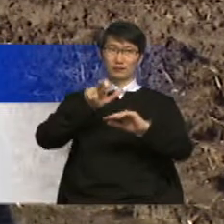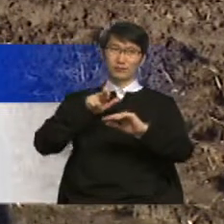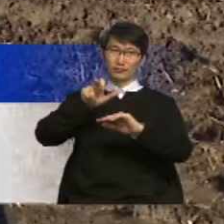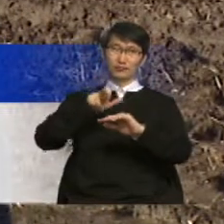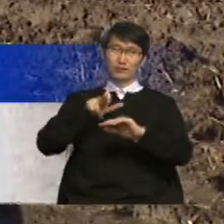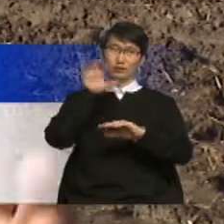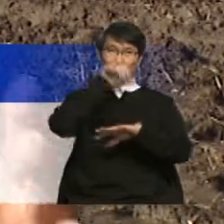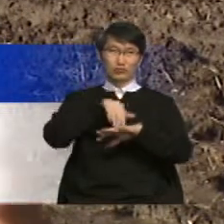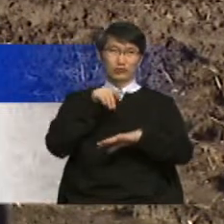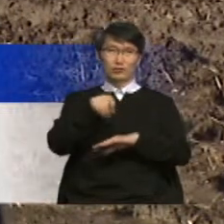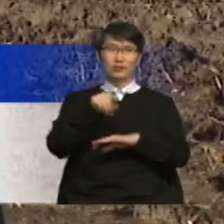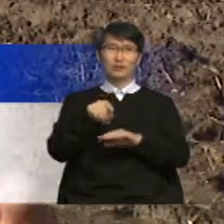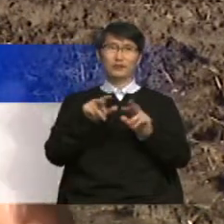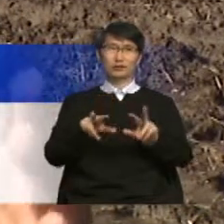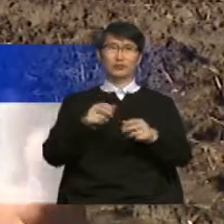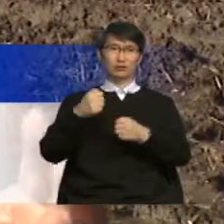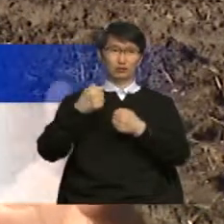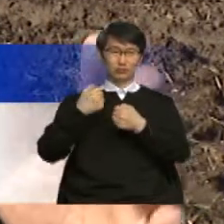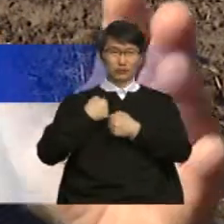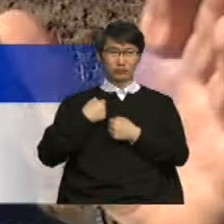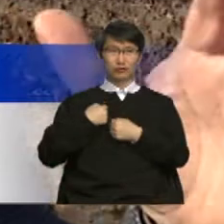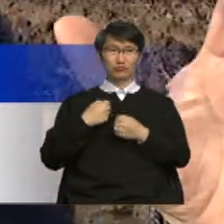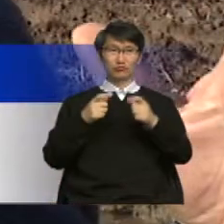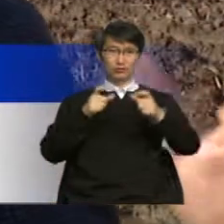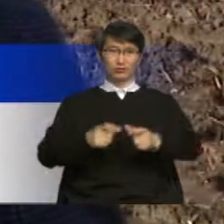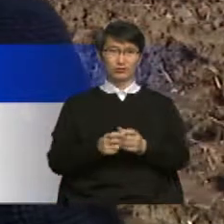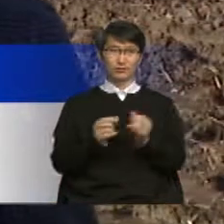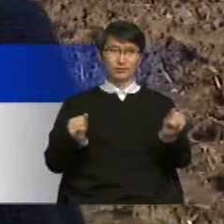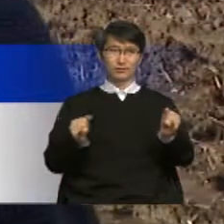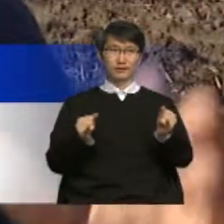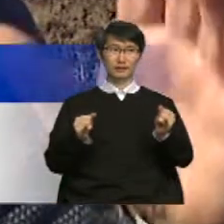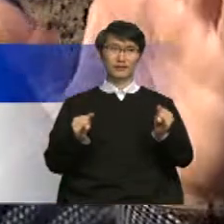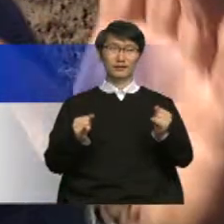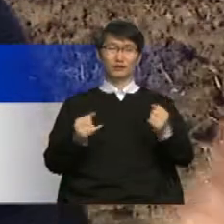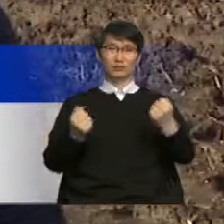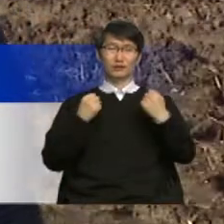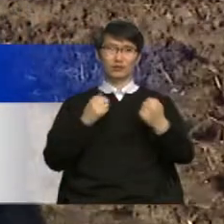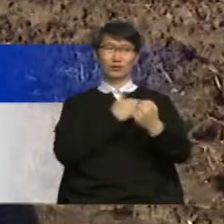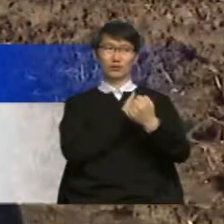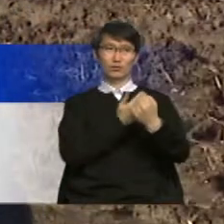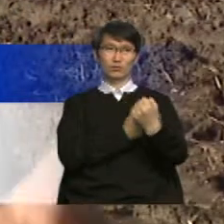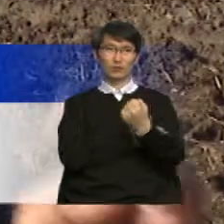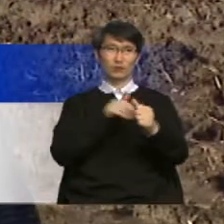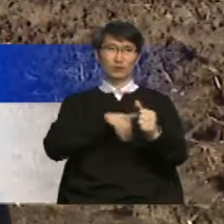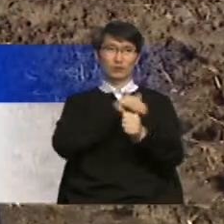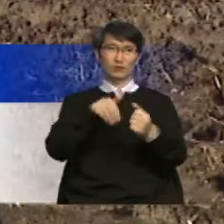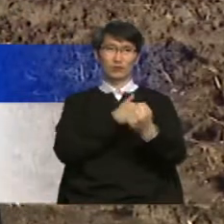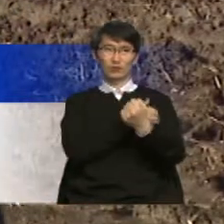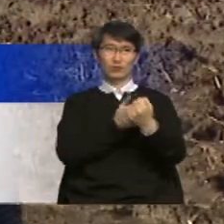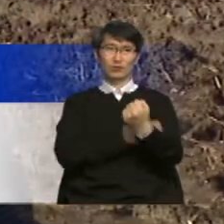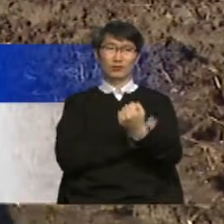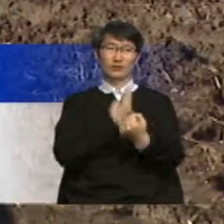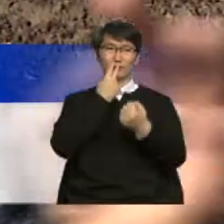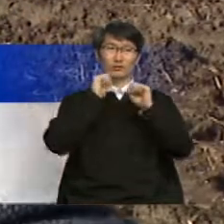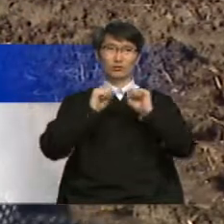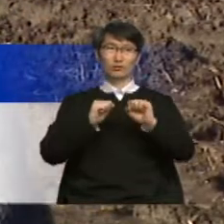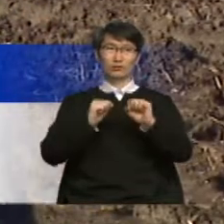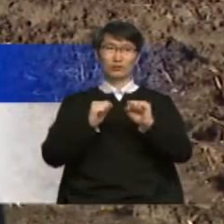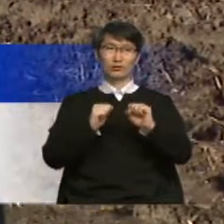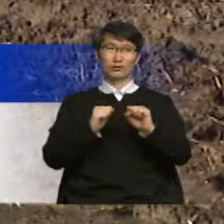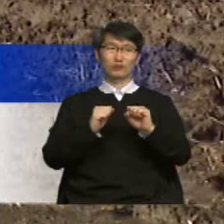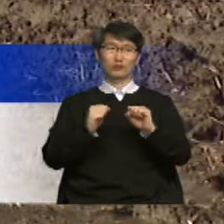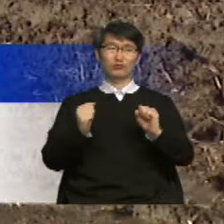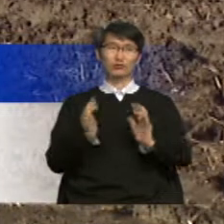포사격하고 이러는 거는 군민이 이곳에 사는 동안 건강권, 환경권, 이런 거